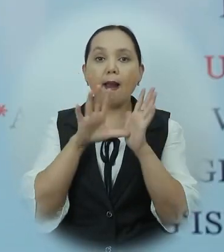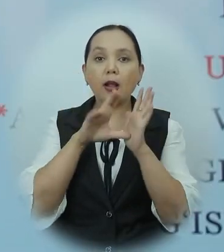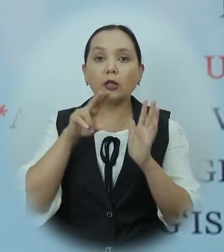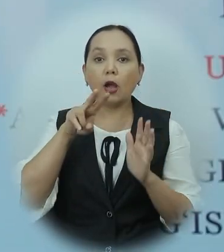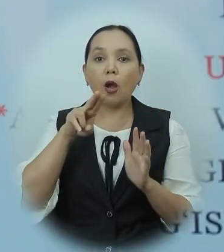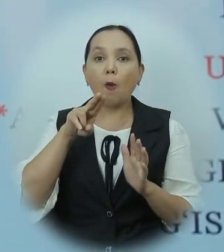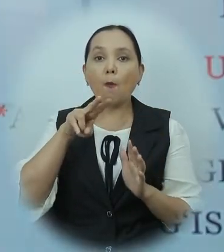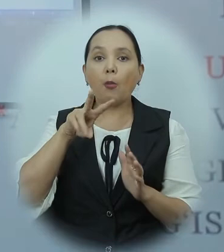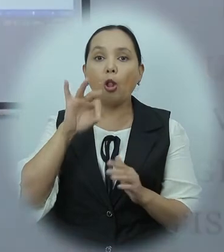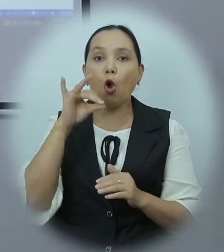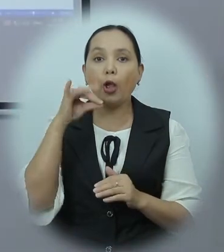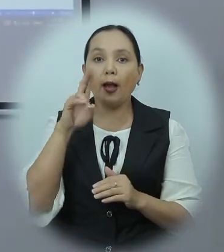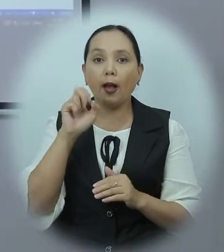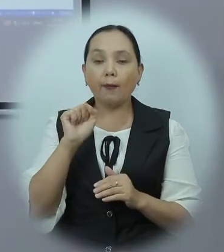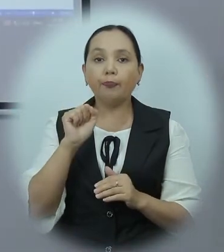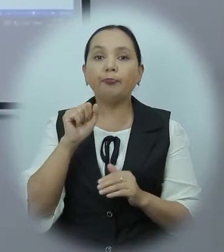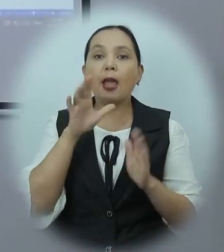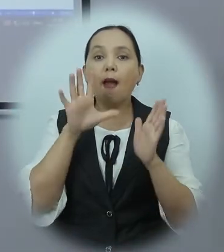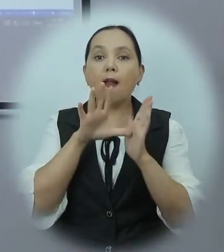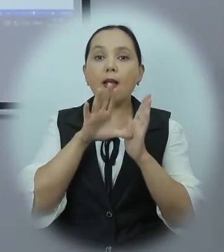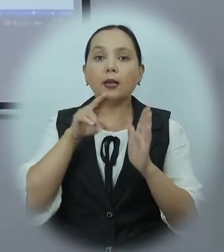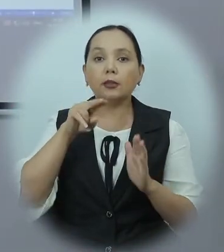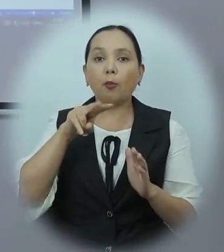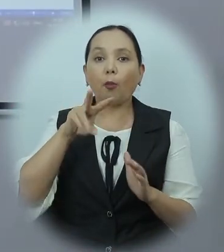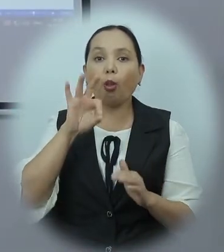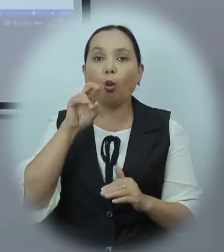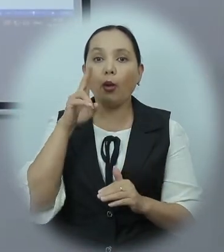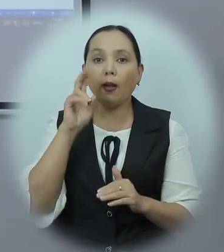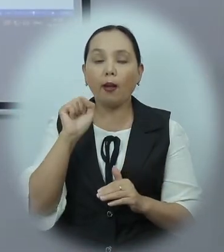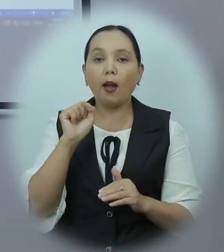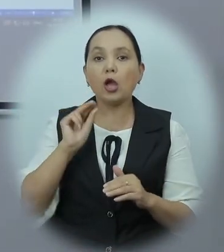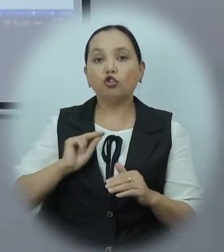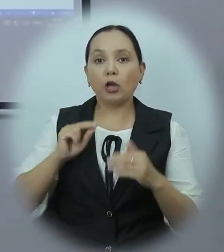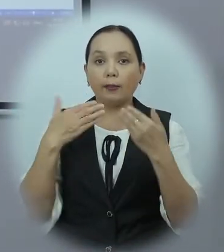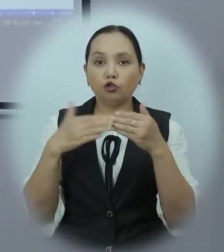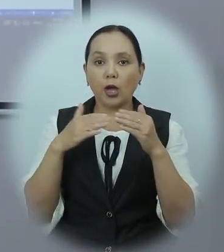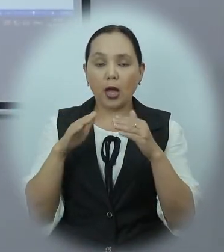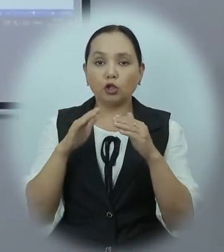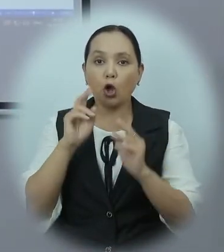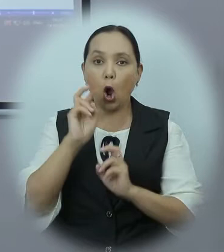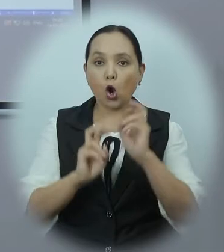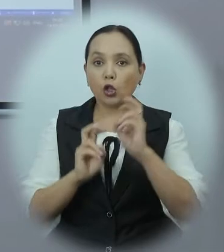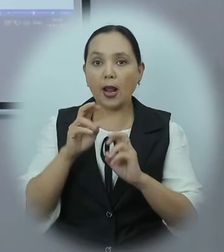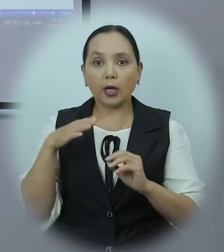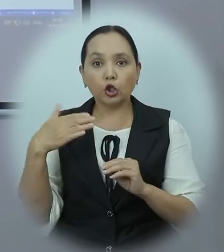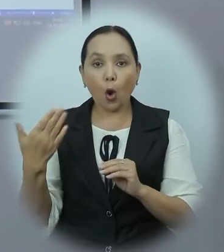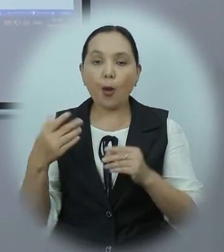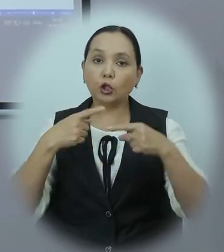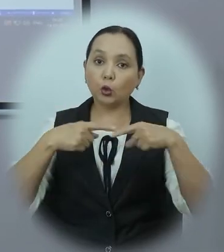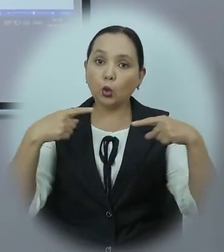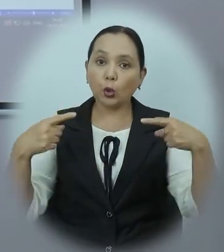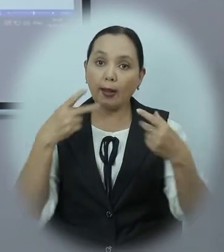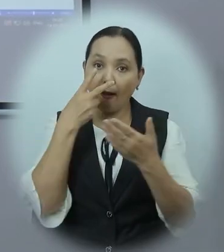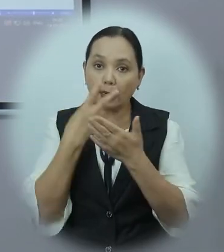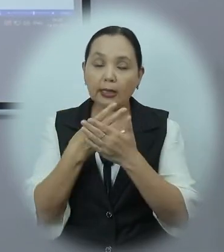elektr ployikalar. Elektr ployikalar. Ishlab chiqarish korxonalari tomonidan turli